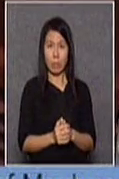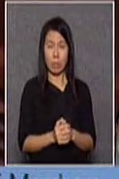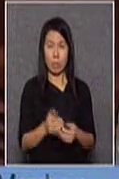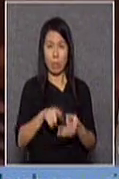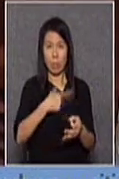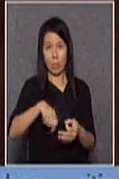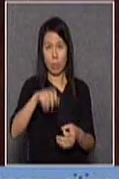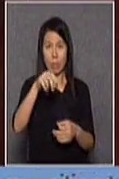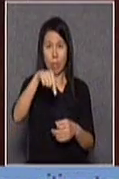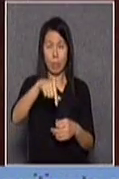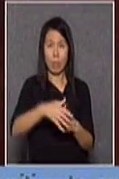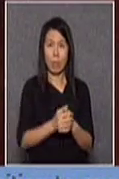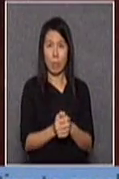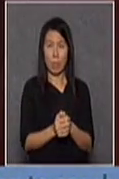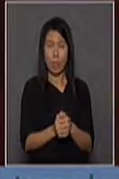員，